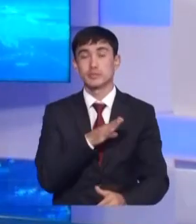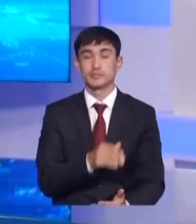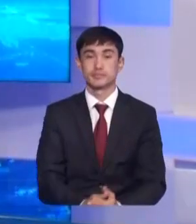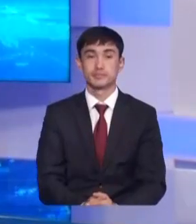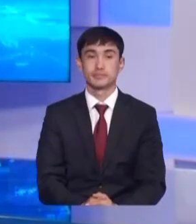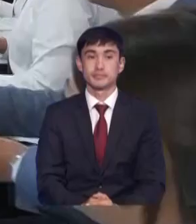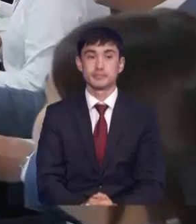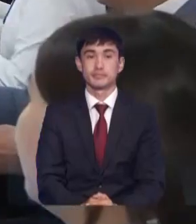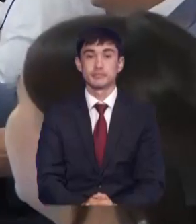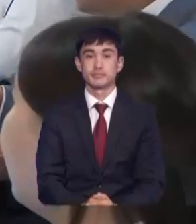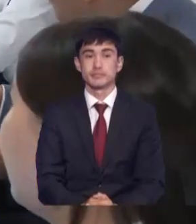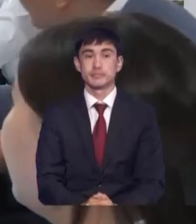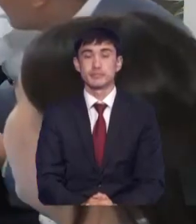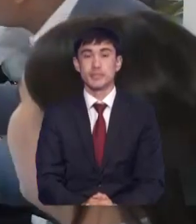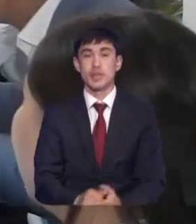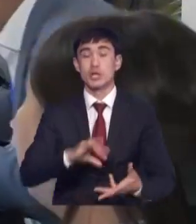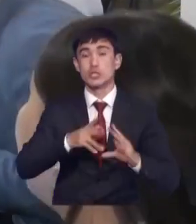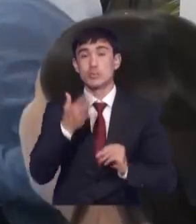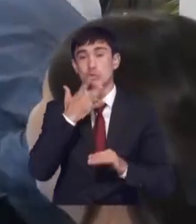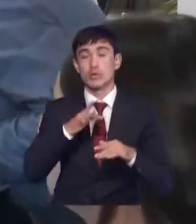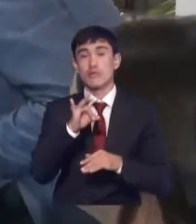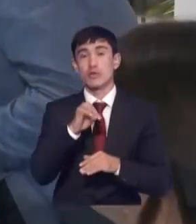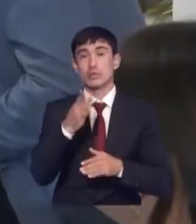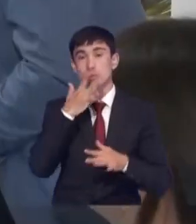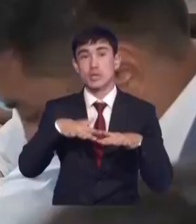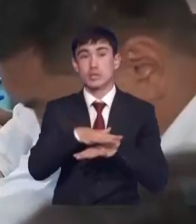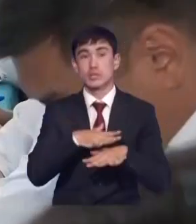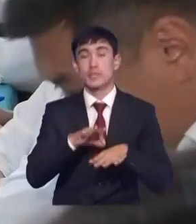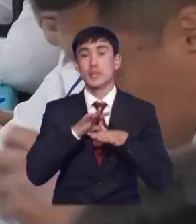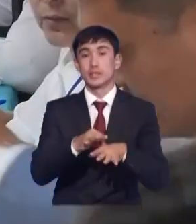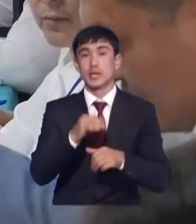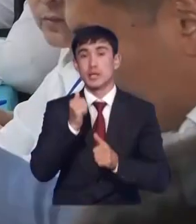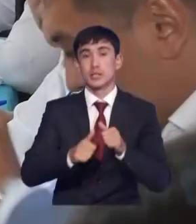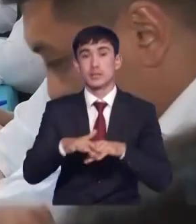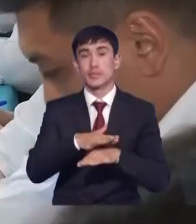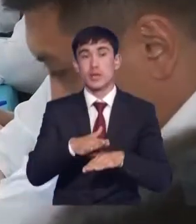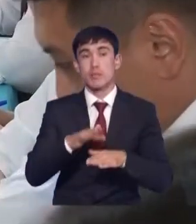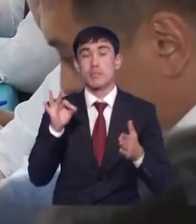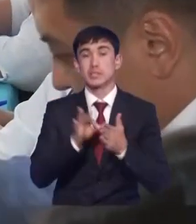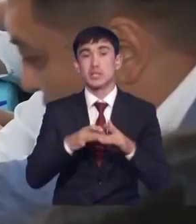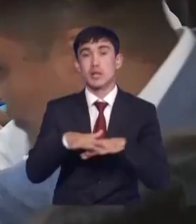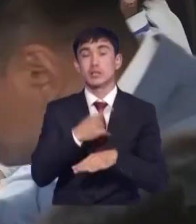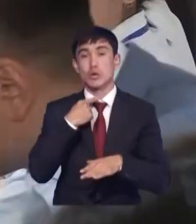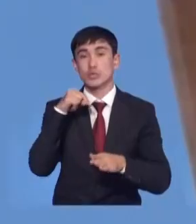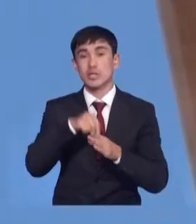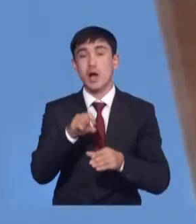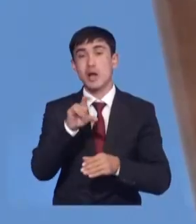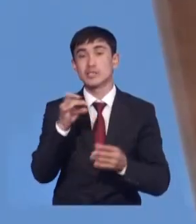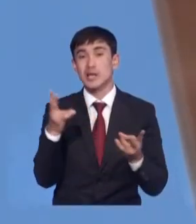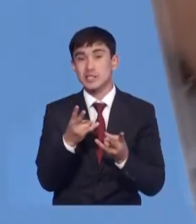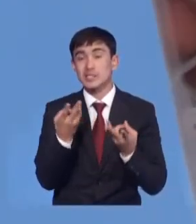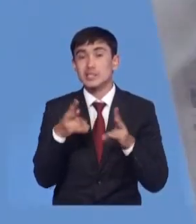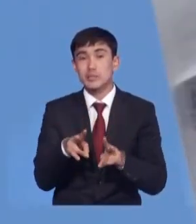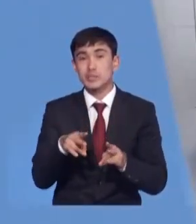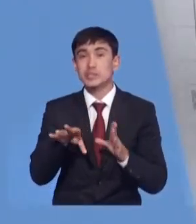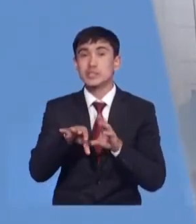берді. Жалпы ұлттық референдум елдің әр өңірінде өтуде. Мақсат – халықтық дауыс арқылы АЭС-тің қажет